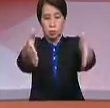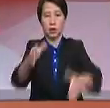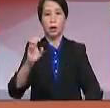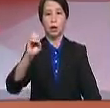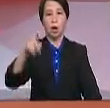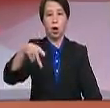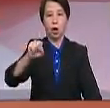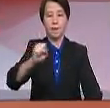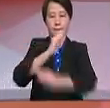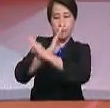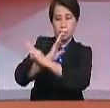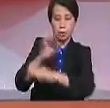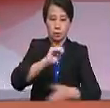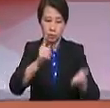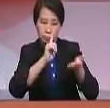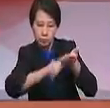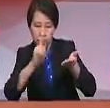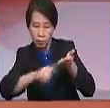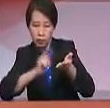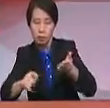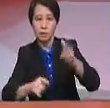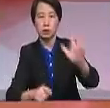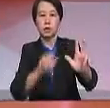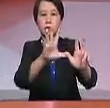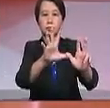benteng dan memeriksa